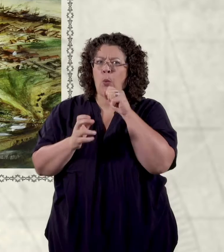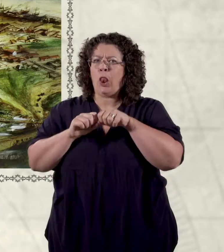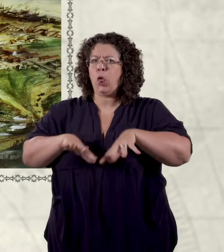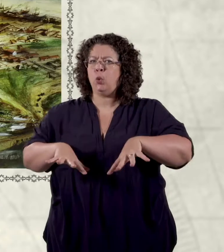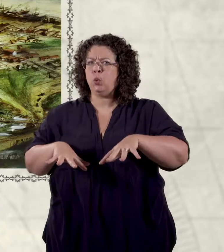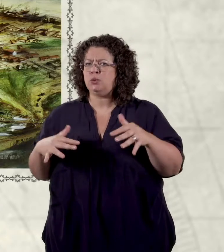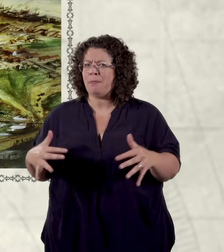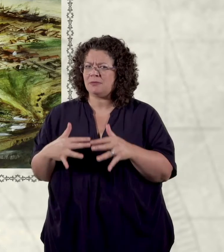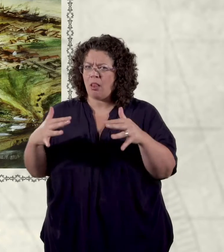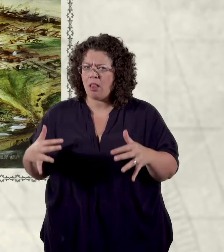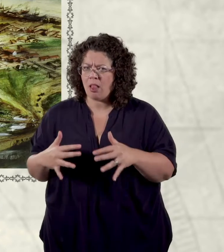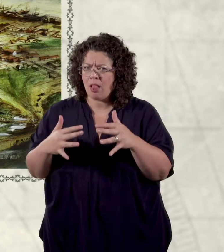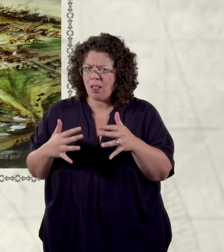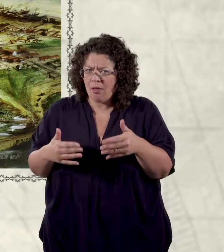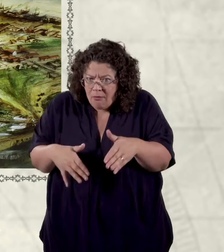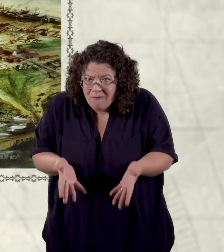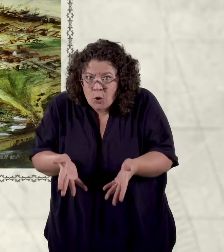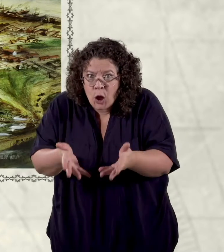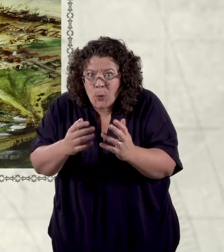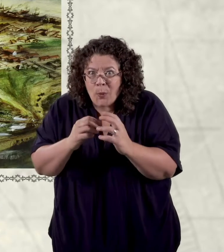mi fydda'r Celtiaid yn colli.